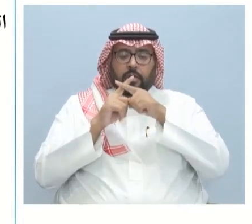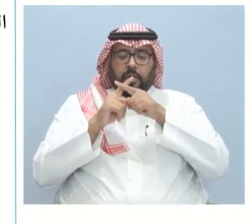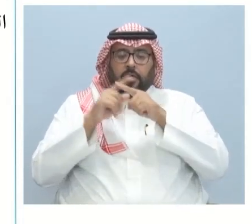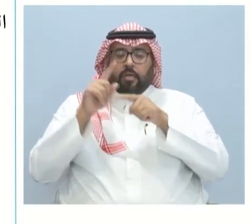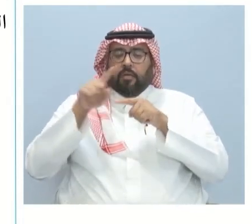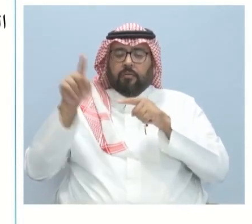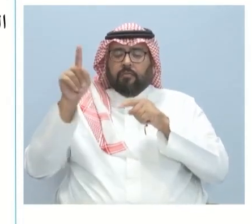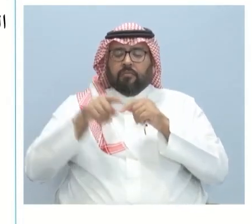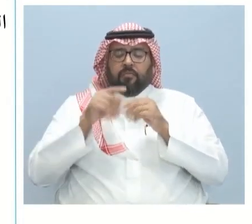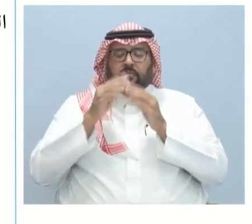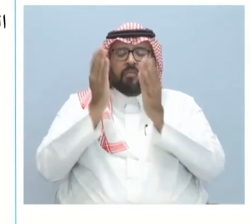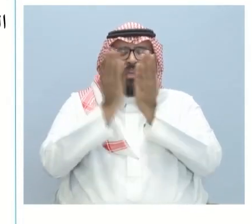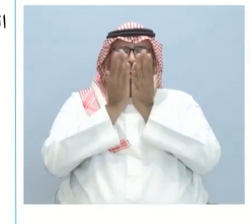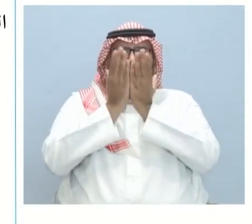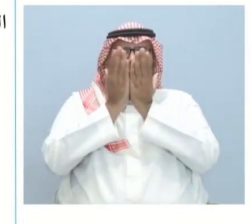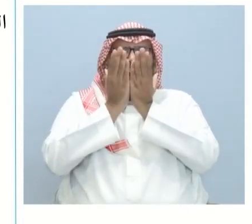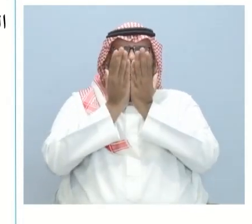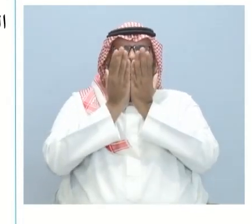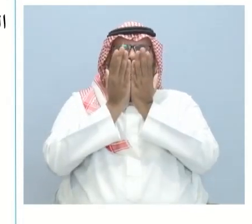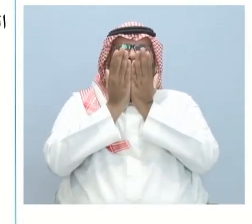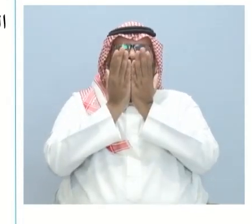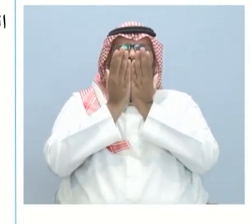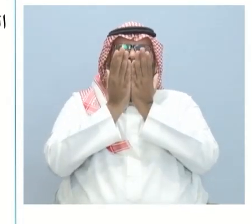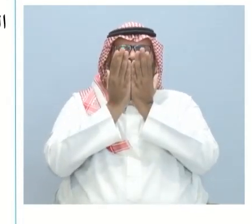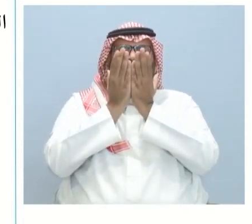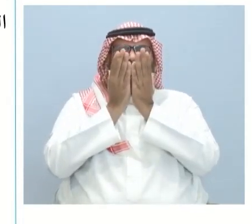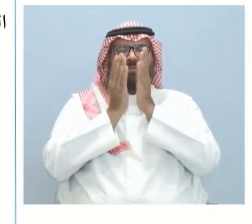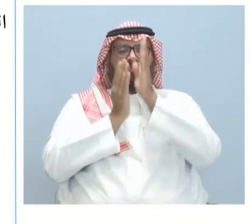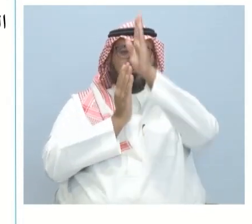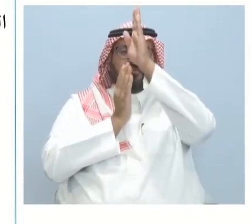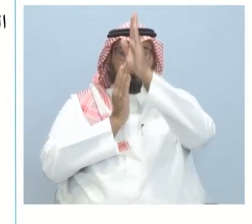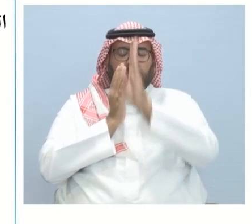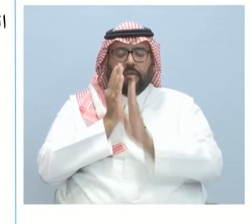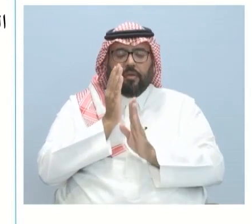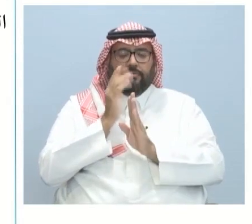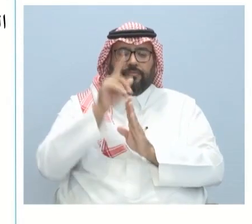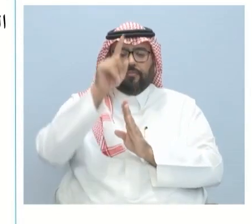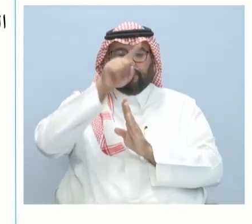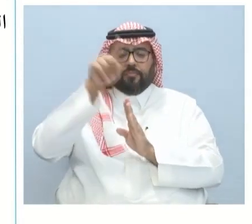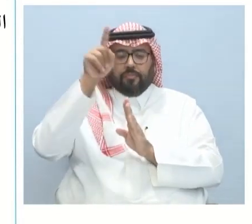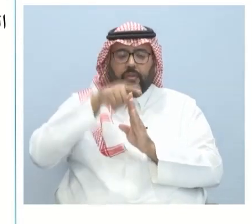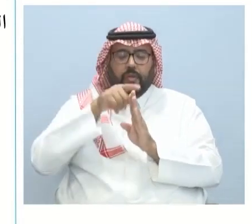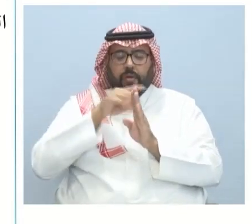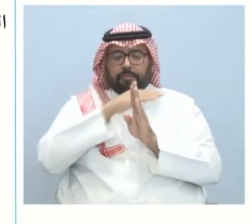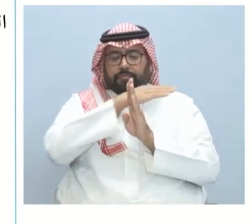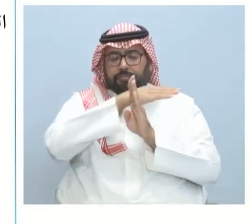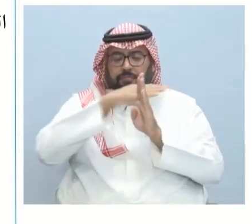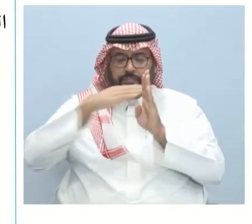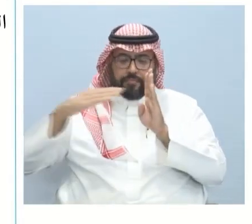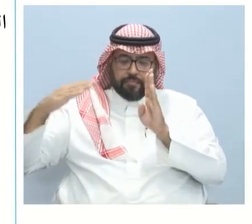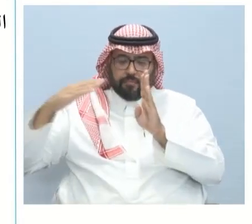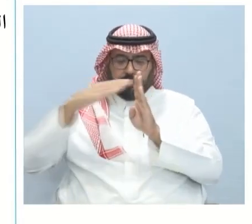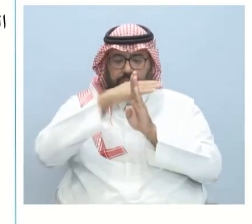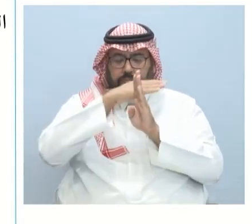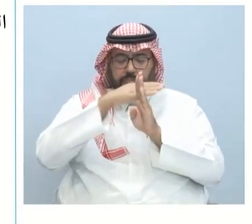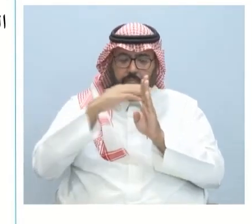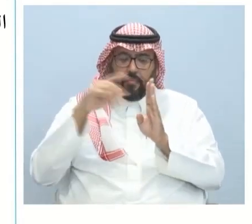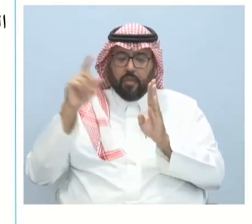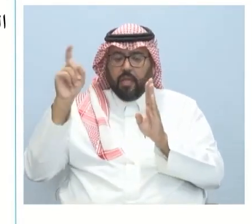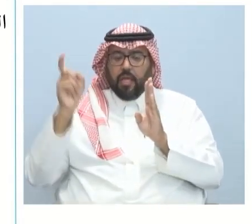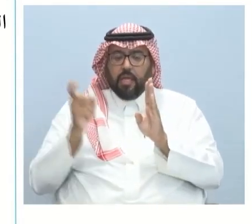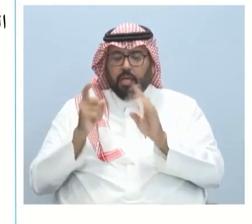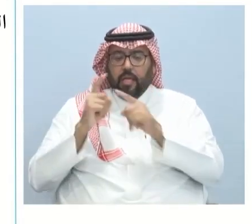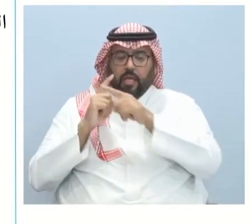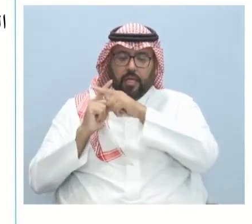ووا حيث يشار للعمود العمودي بالرمز واي وللصف الخط الافقي بالرمز اكس